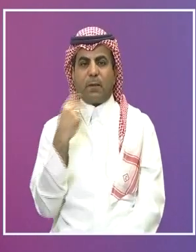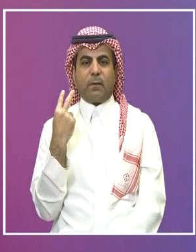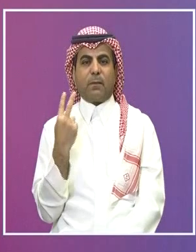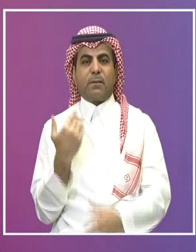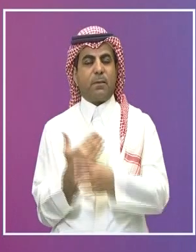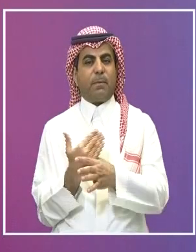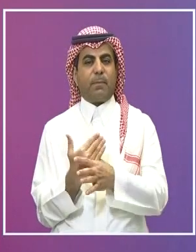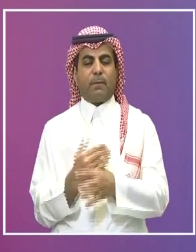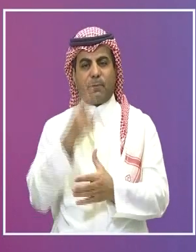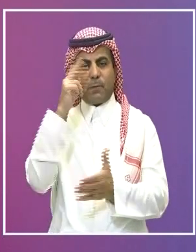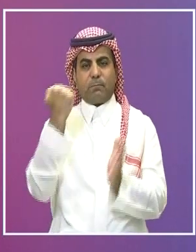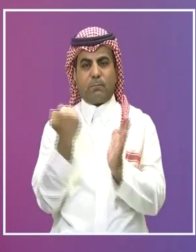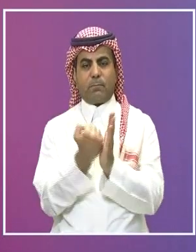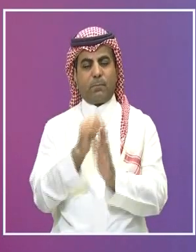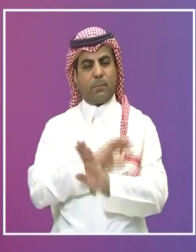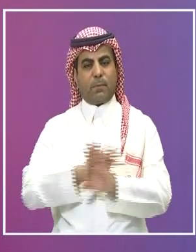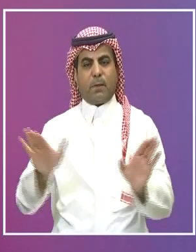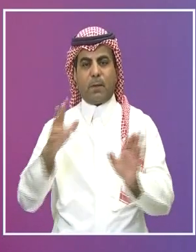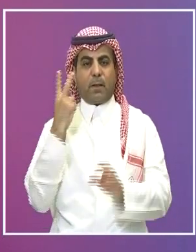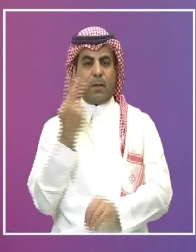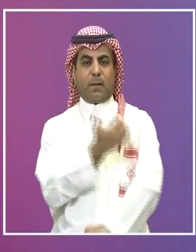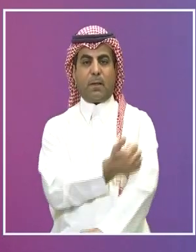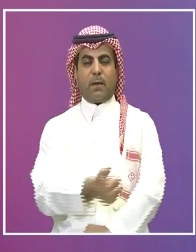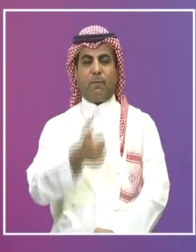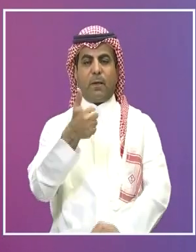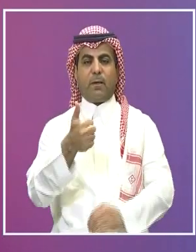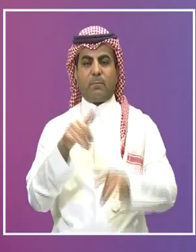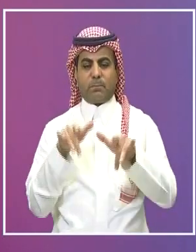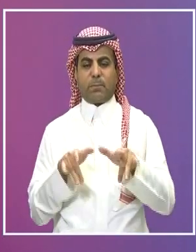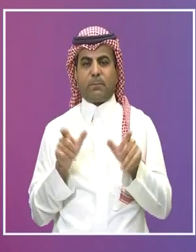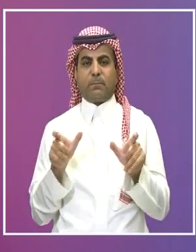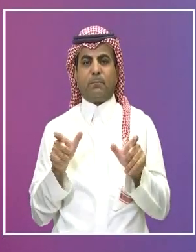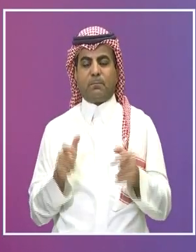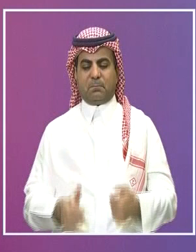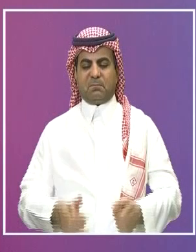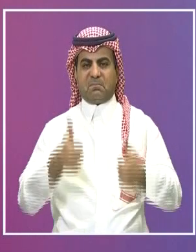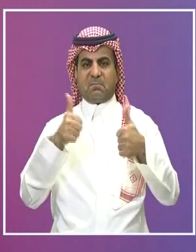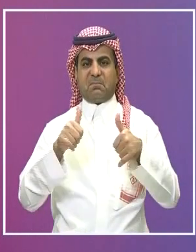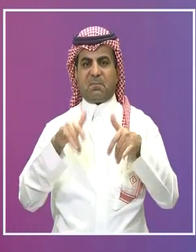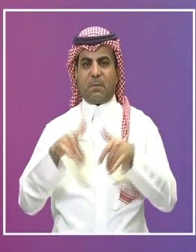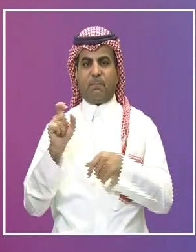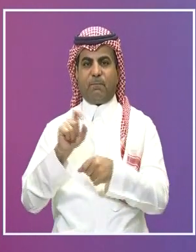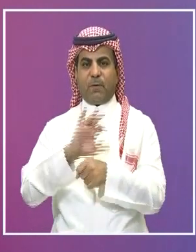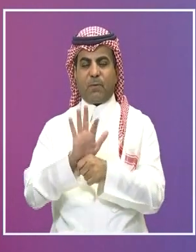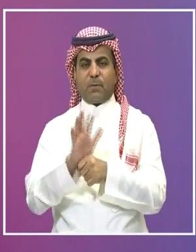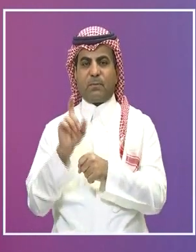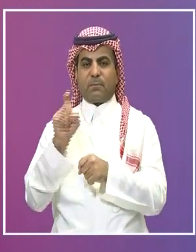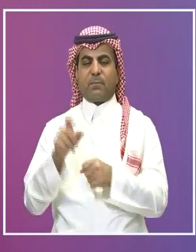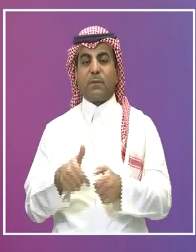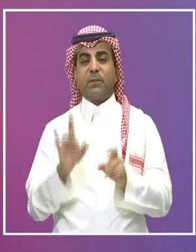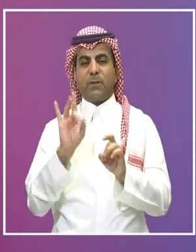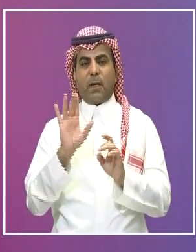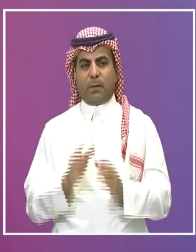تلك المعتمدة في المملكة العربية السعودية مهمة جدا وتؤتي ثمار مواجهة الأضرار الناتجة عن هذا